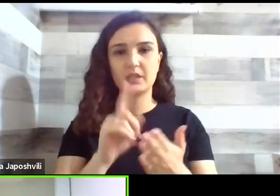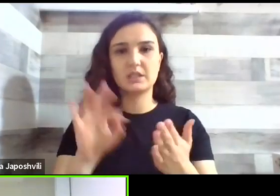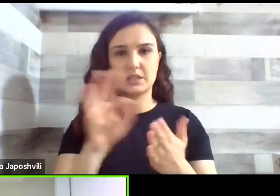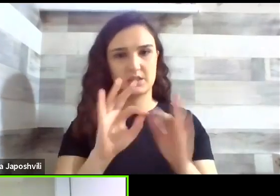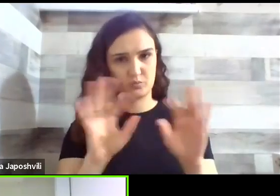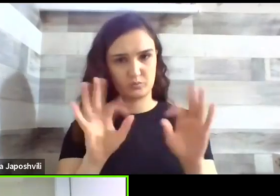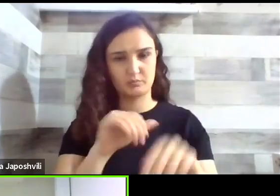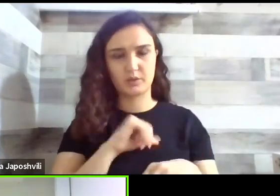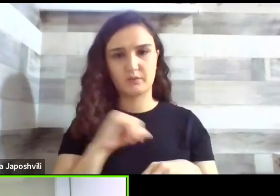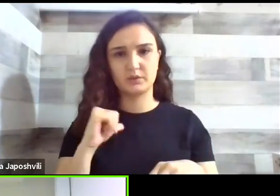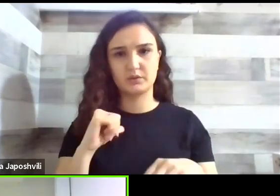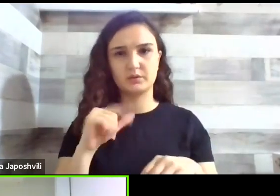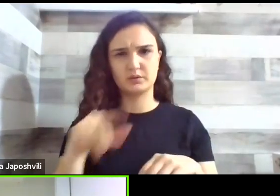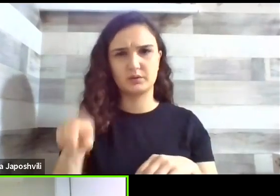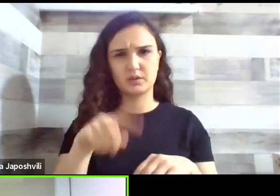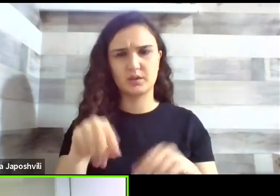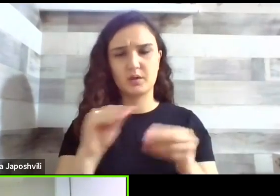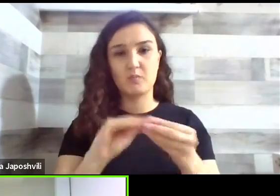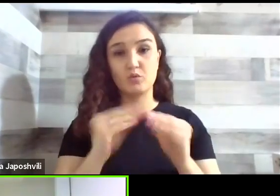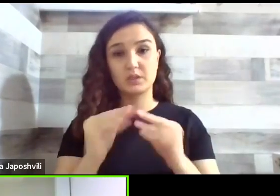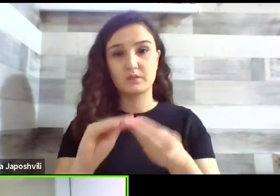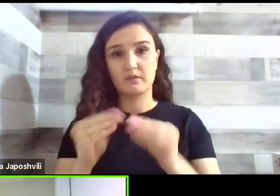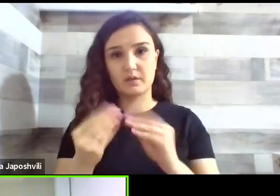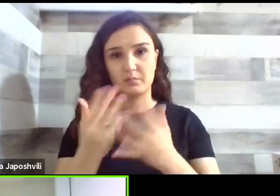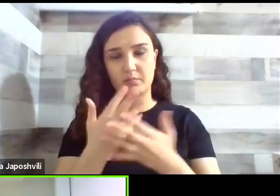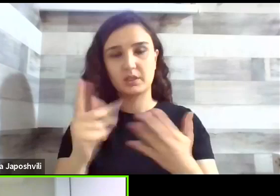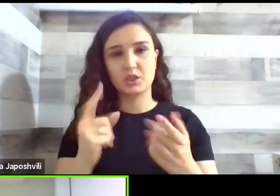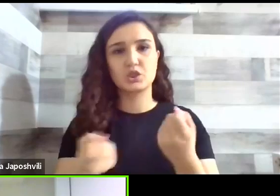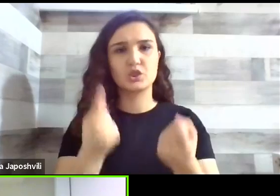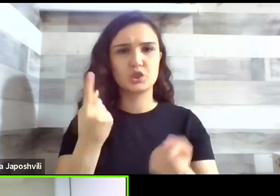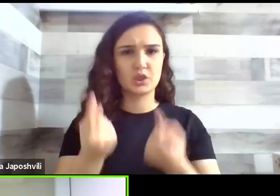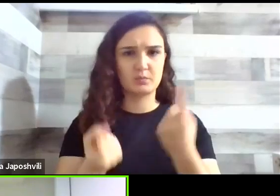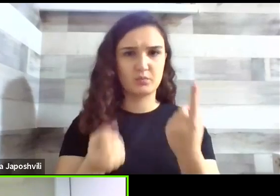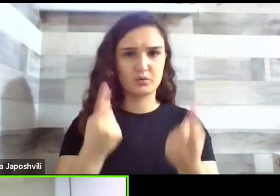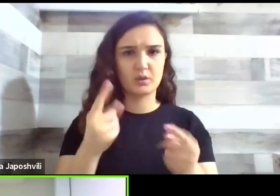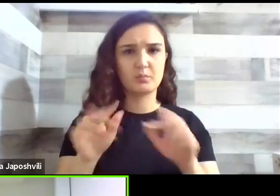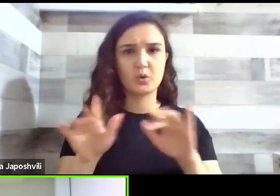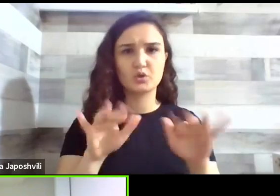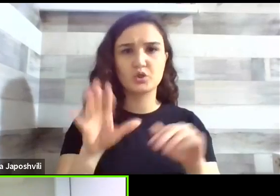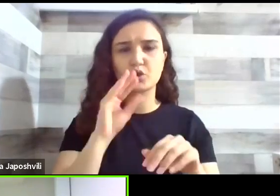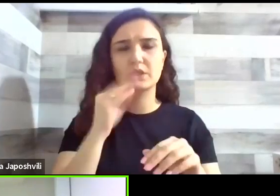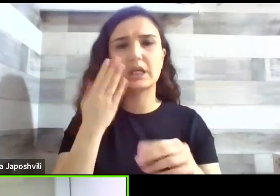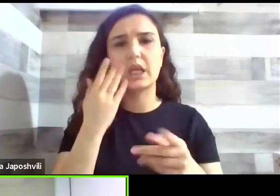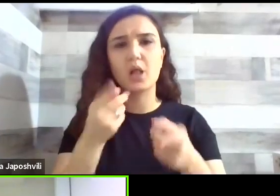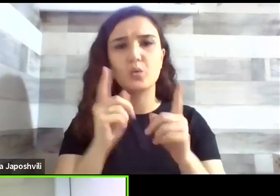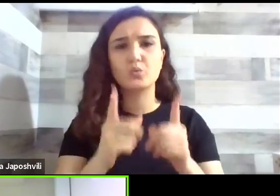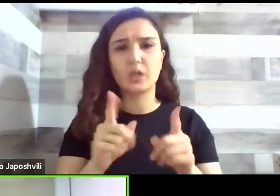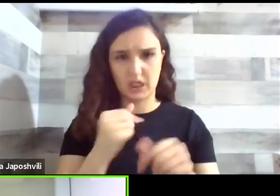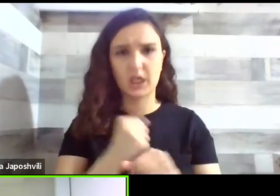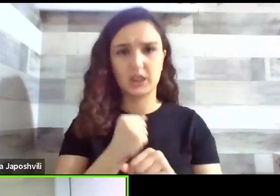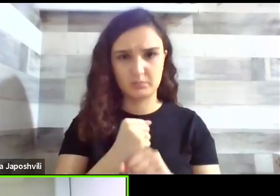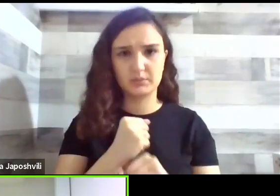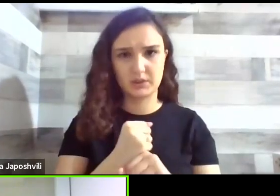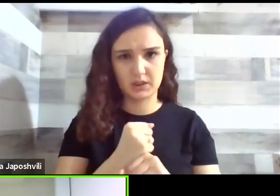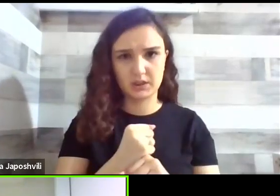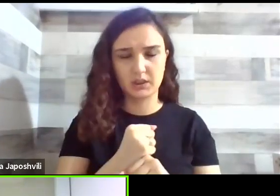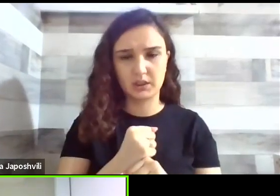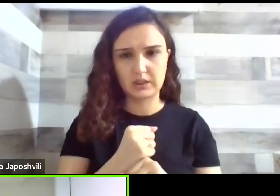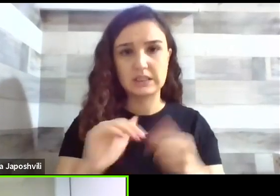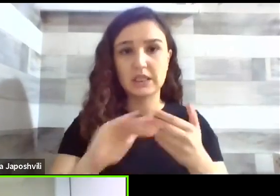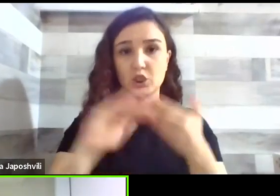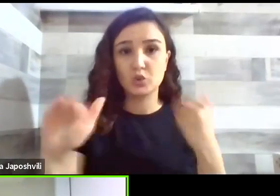თავად პროვაიდერების გამოწვევები, რაც ჩთებოდა პროცესში, როდესაც რეალურად ახორციელებდნენ, ასე ვთქვათ,